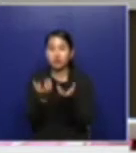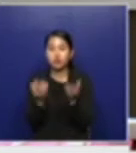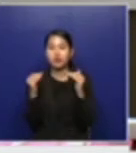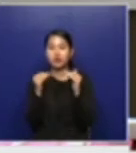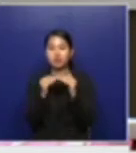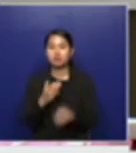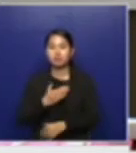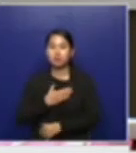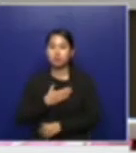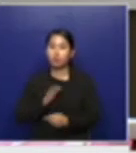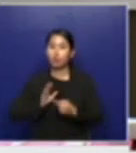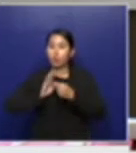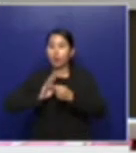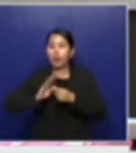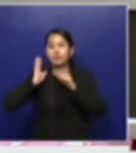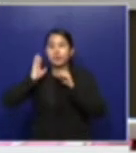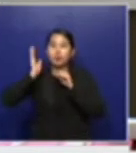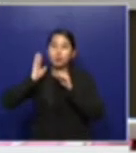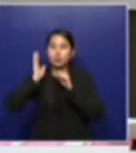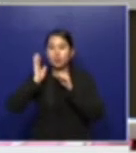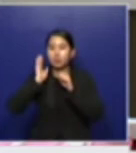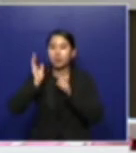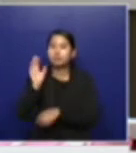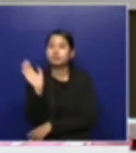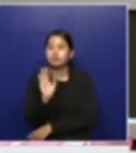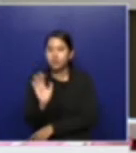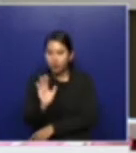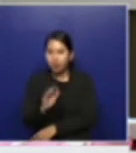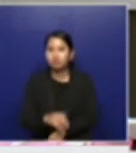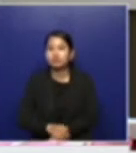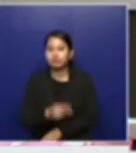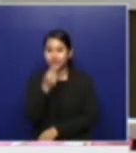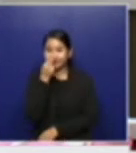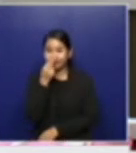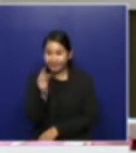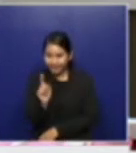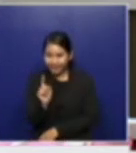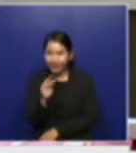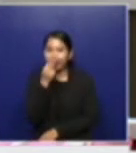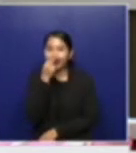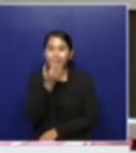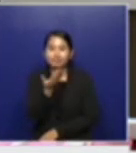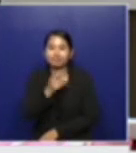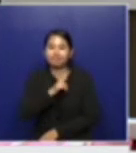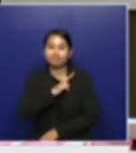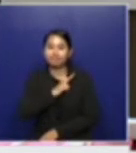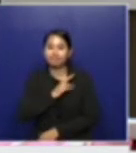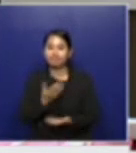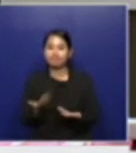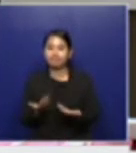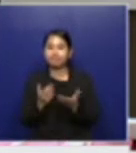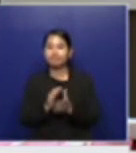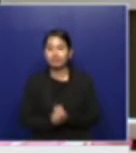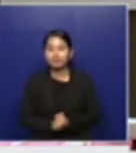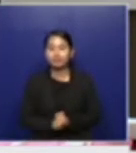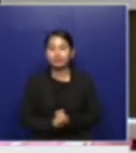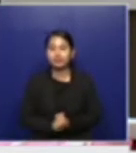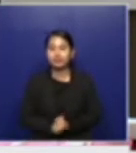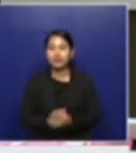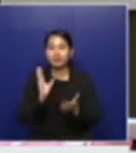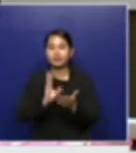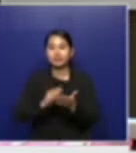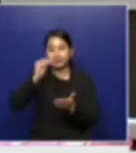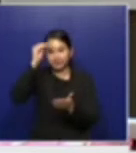ไม่ต้องยกตัวอย่างคำตอบมีเห็นอยู่บนแผ่นดินทุกวันนี้ด้านการศึกษ